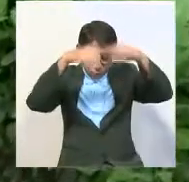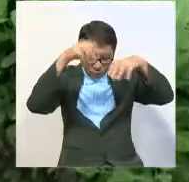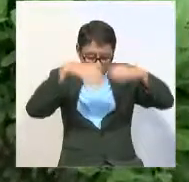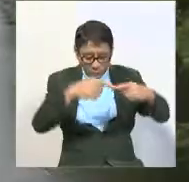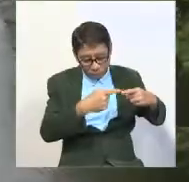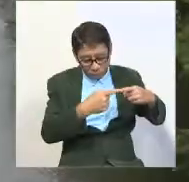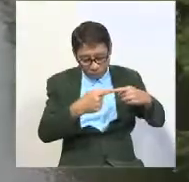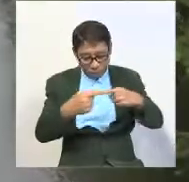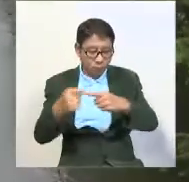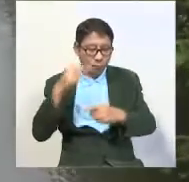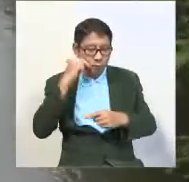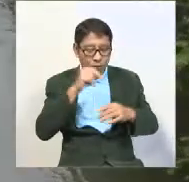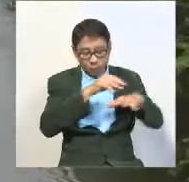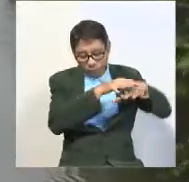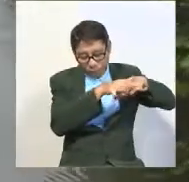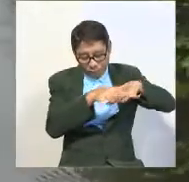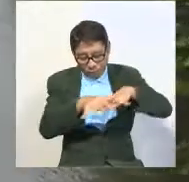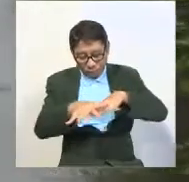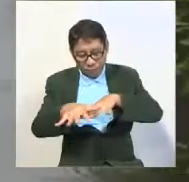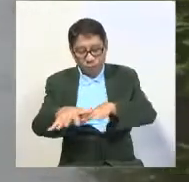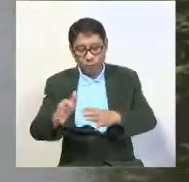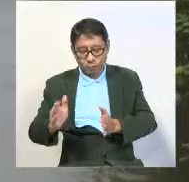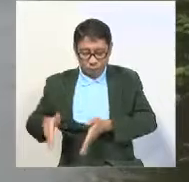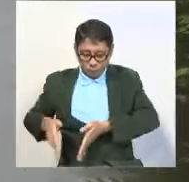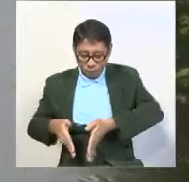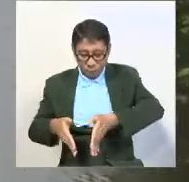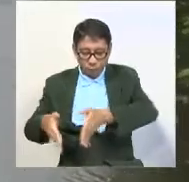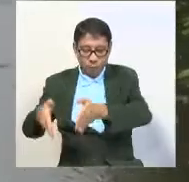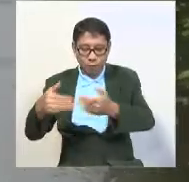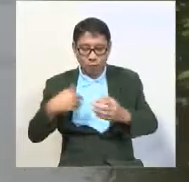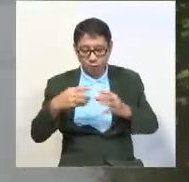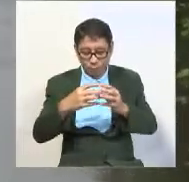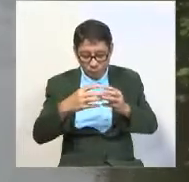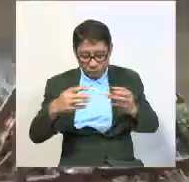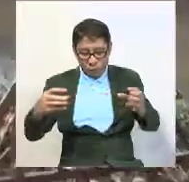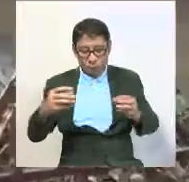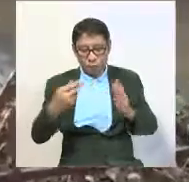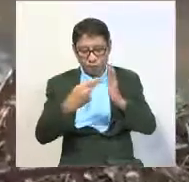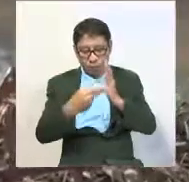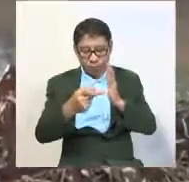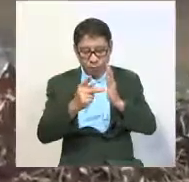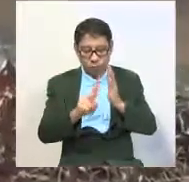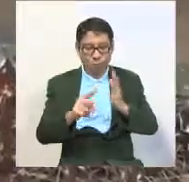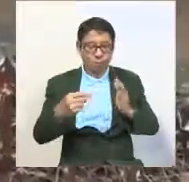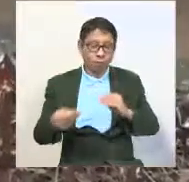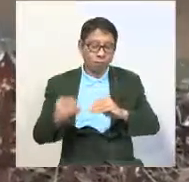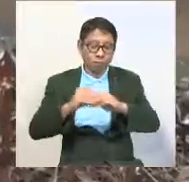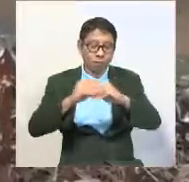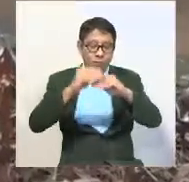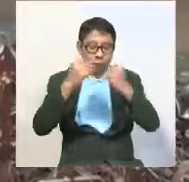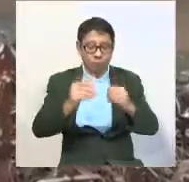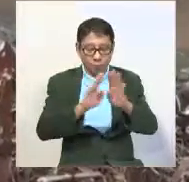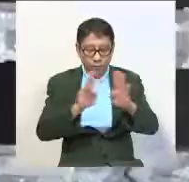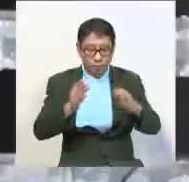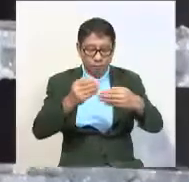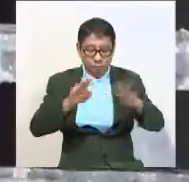อเนื่องทำให้ปริมาณน้ำไหลลงในลำรางและท่อระบายน้ำในเขตเทศบาลเมืองหนองคายเพิ่มขึ้นเทศบาลจึงได้มีการ